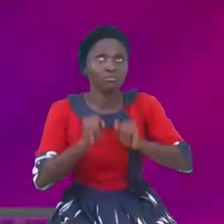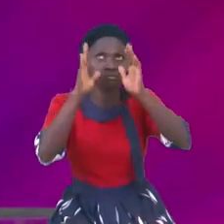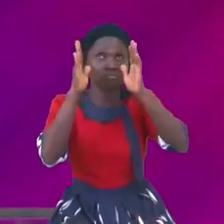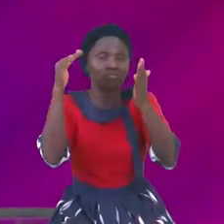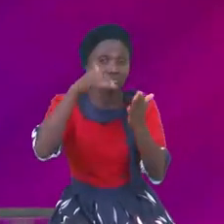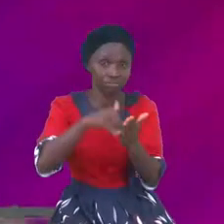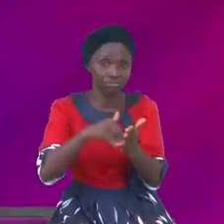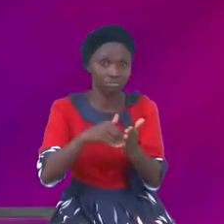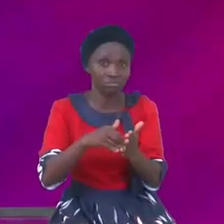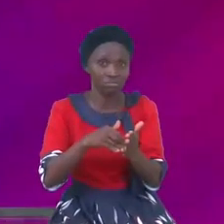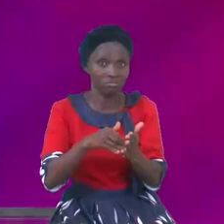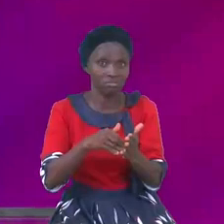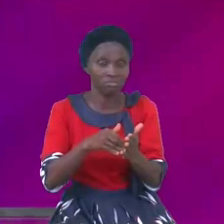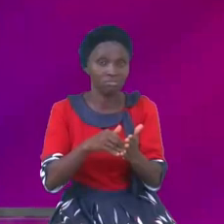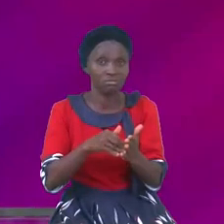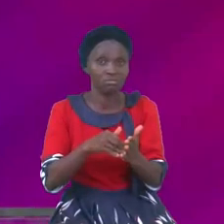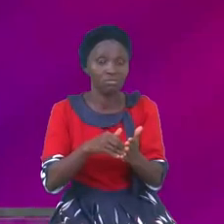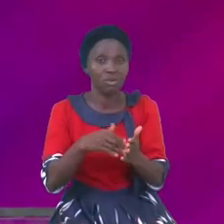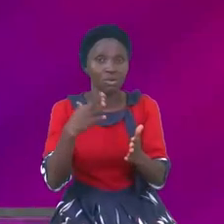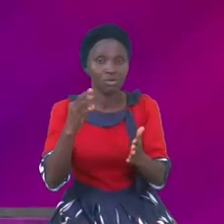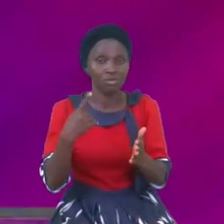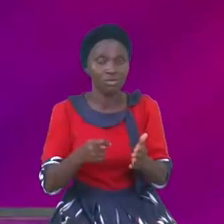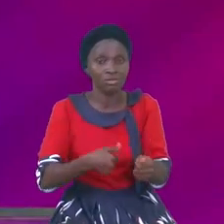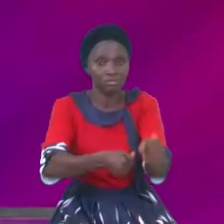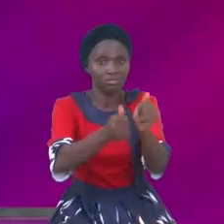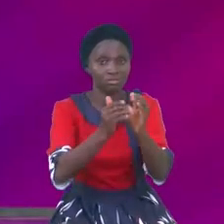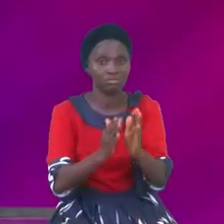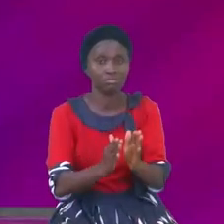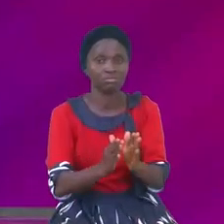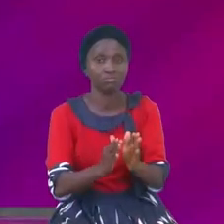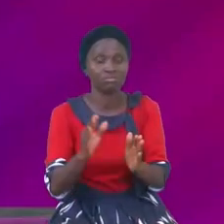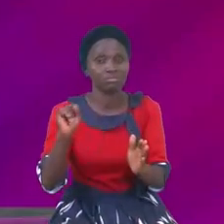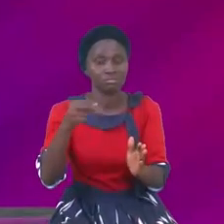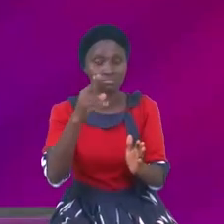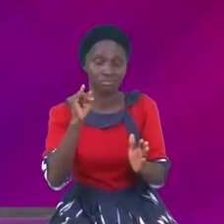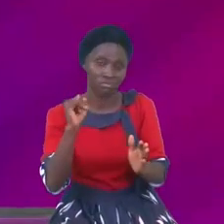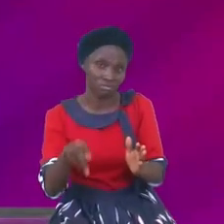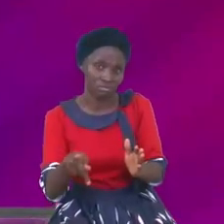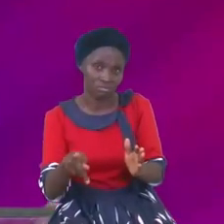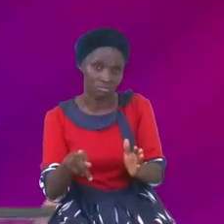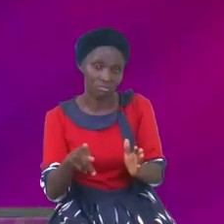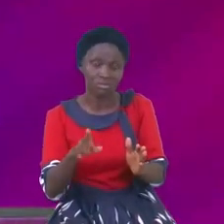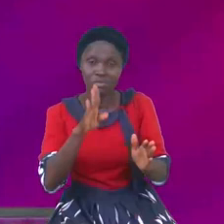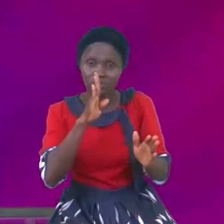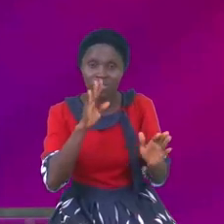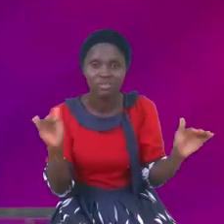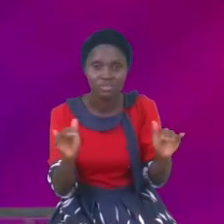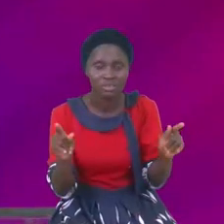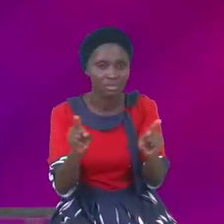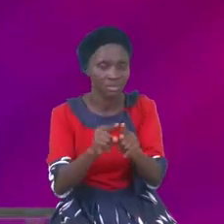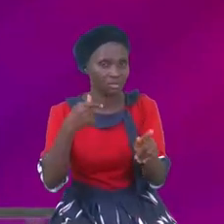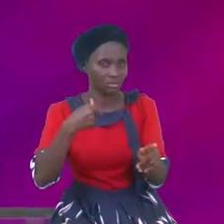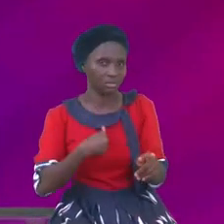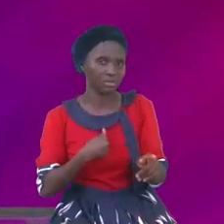Nous avons reçu notre nouvel engagement au modèle d'apostolat de Paul. Soyez comme moi. Parlez au